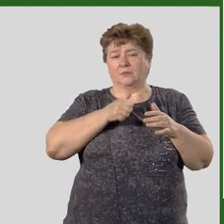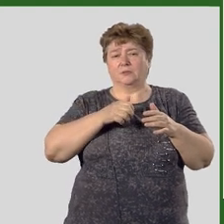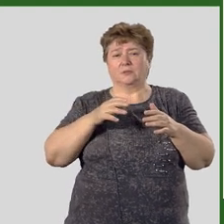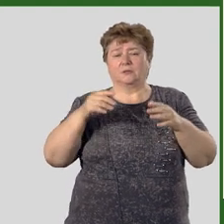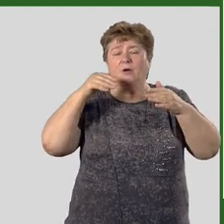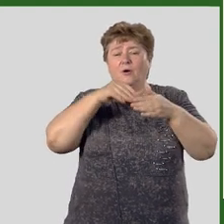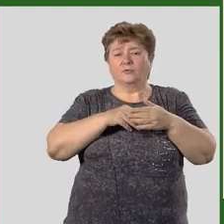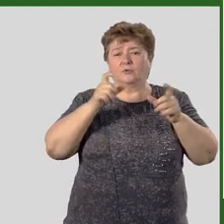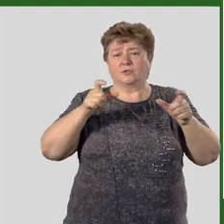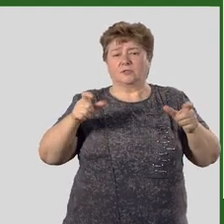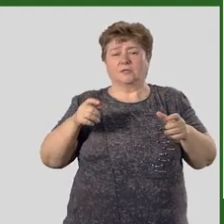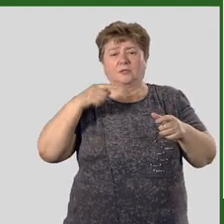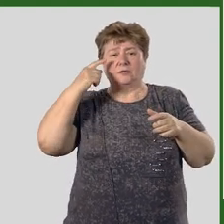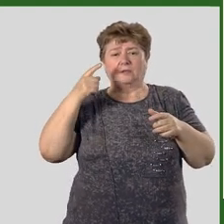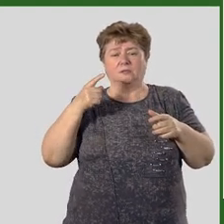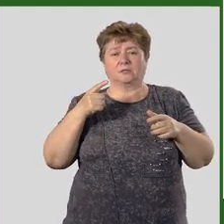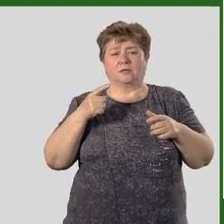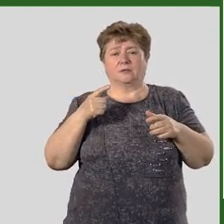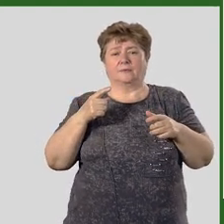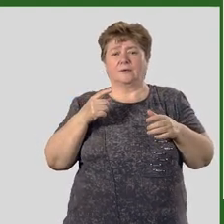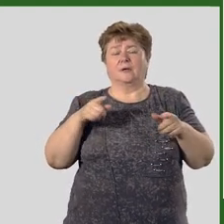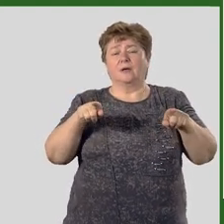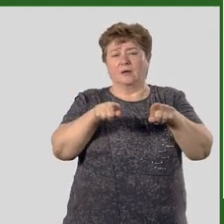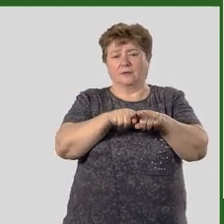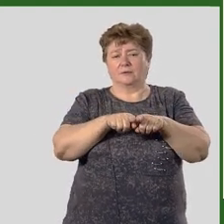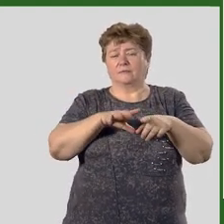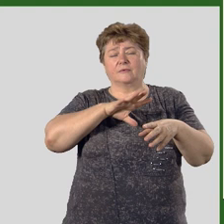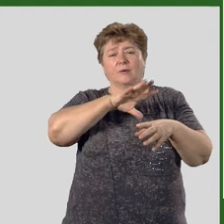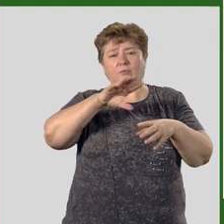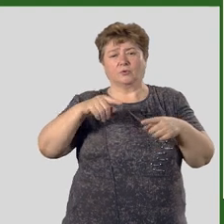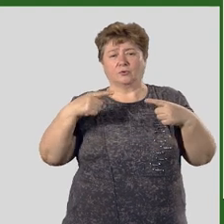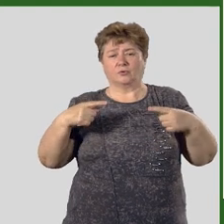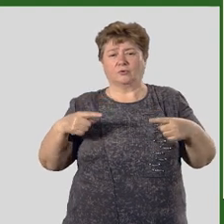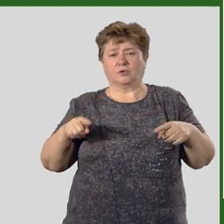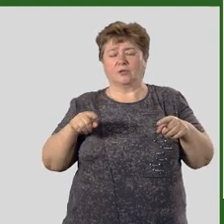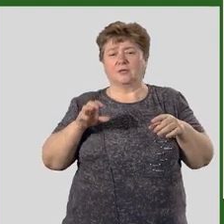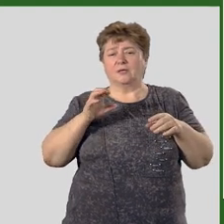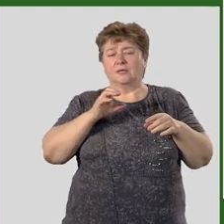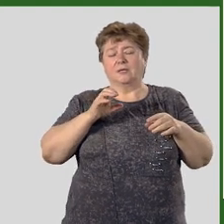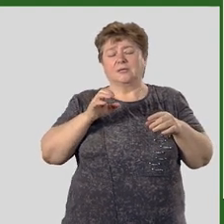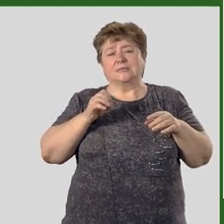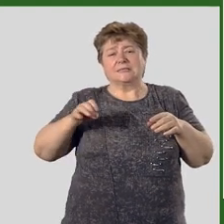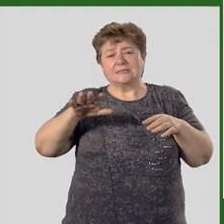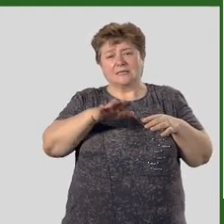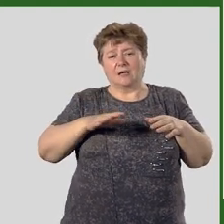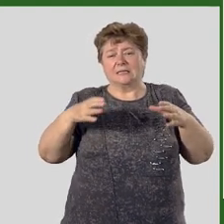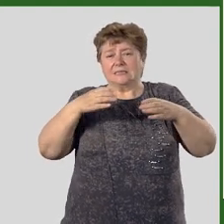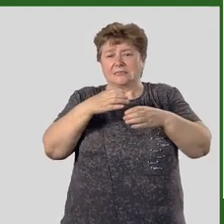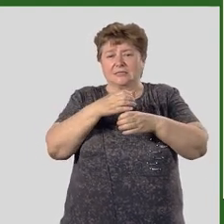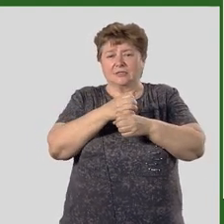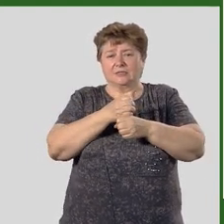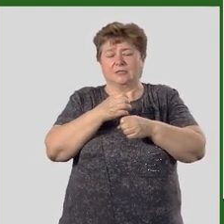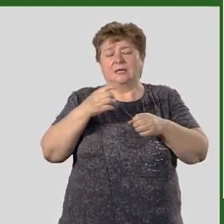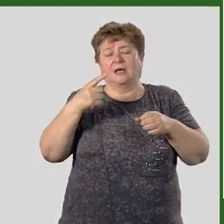Внутренняя миграция населения Кыргызстана – так же, как и во многих других постсоветских странах, быстро